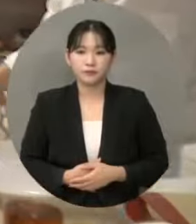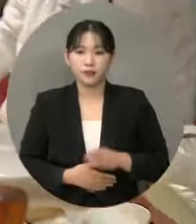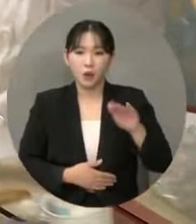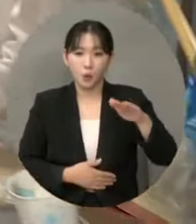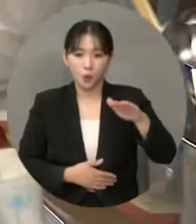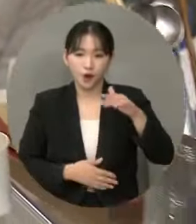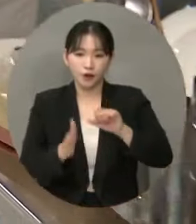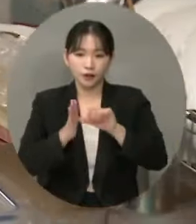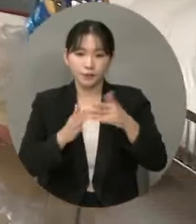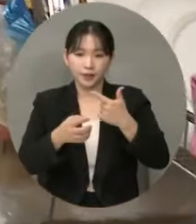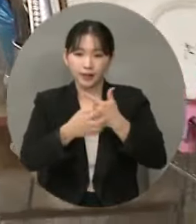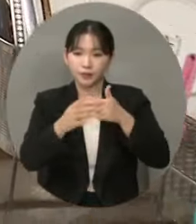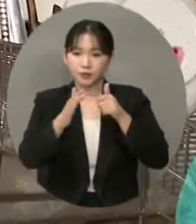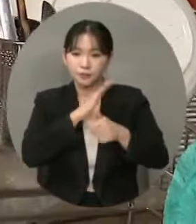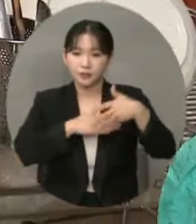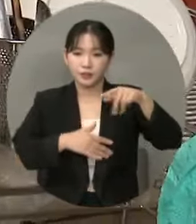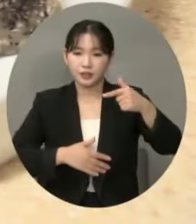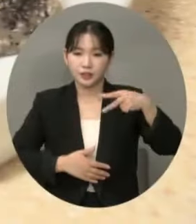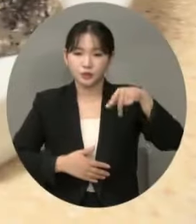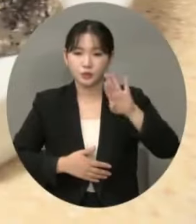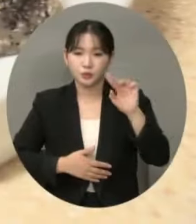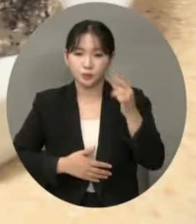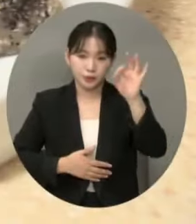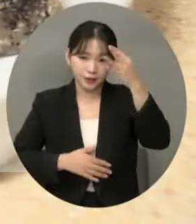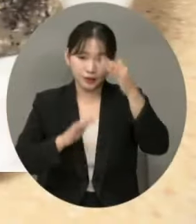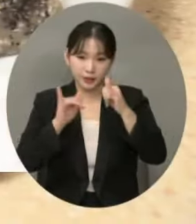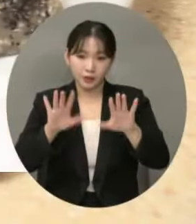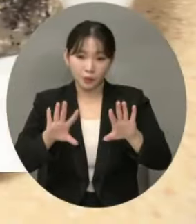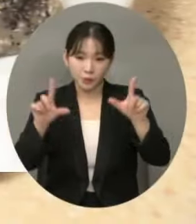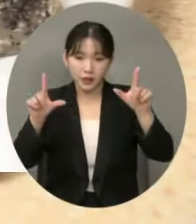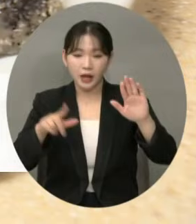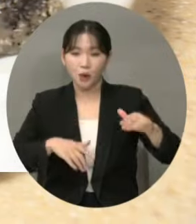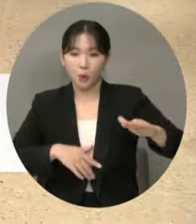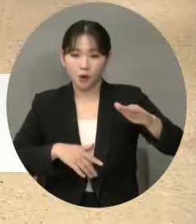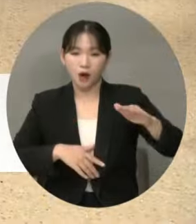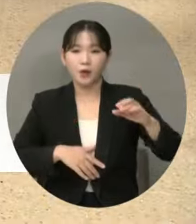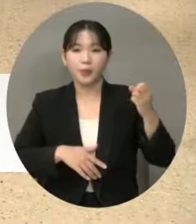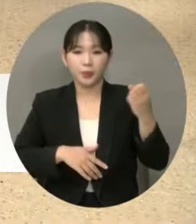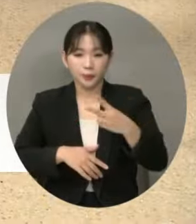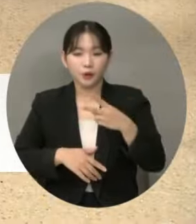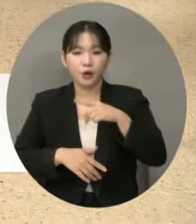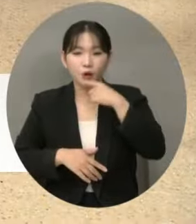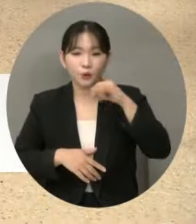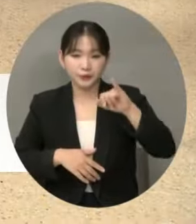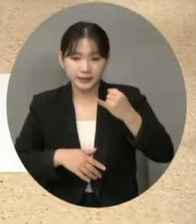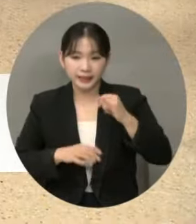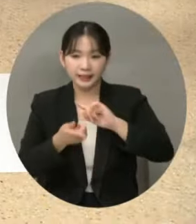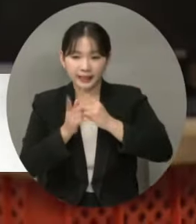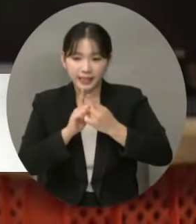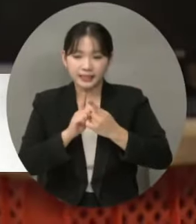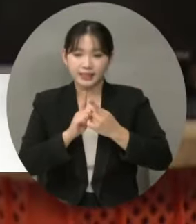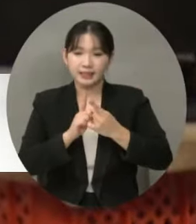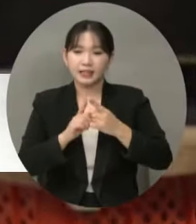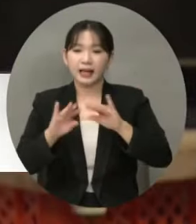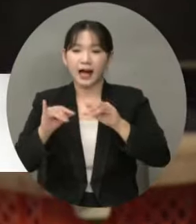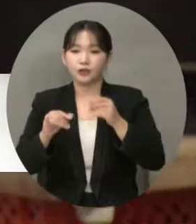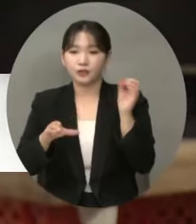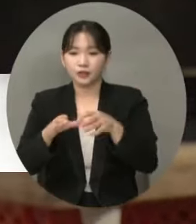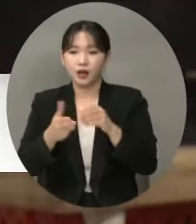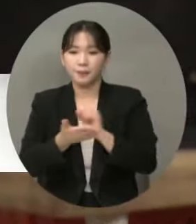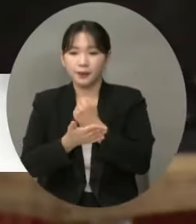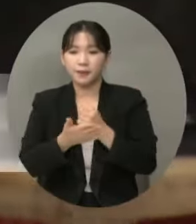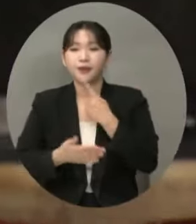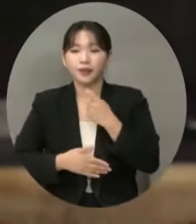홍어의 고장 나주대표 천수봉 명인. 올해는 홍어는 물론 고추장 대신 고춧가루를 넣어 비벼 먹던 나주